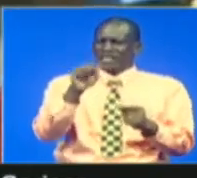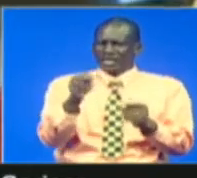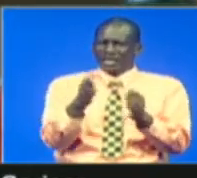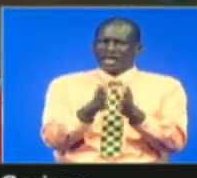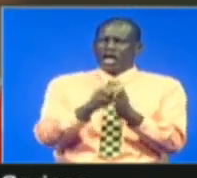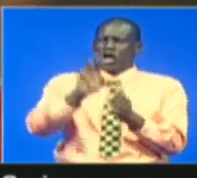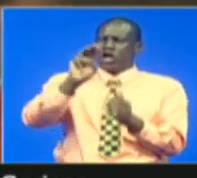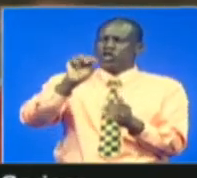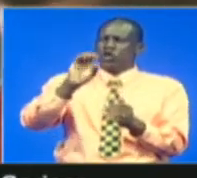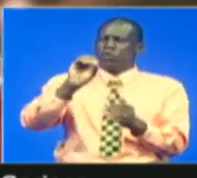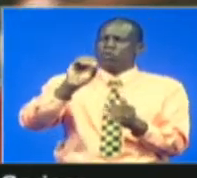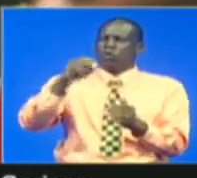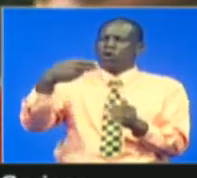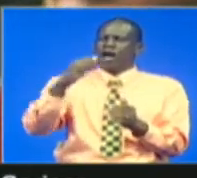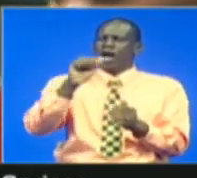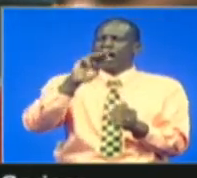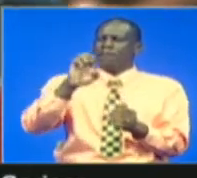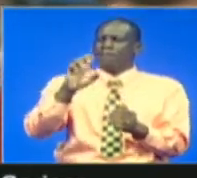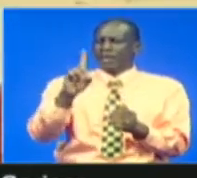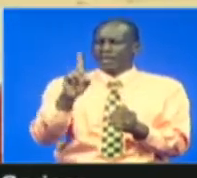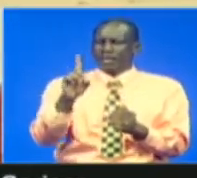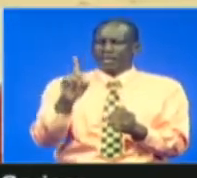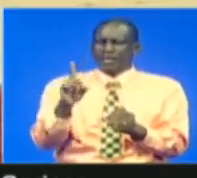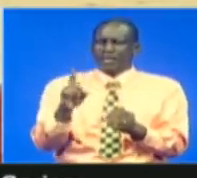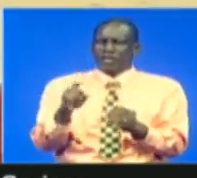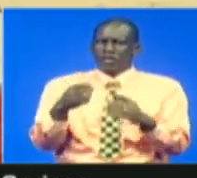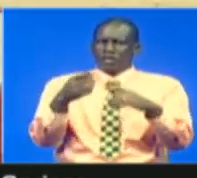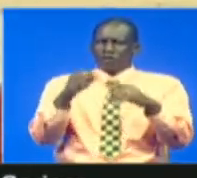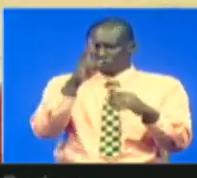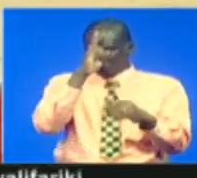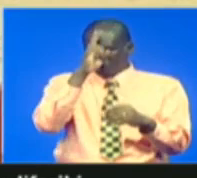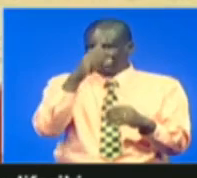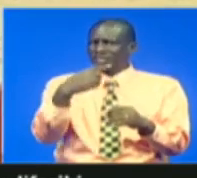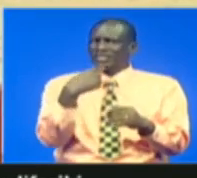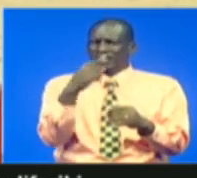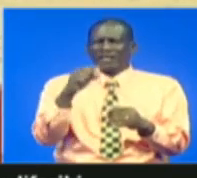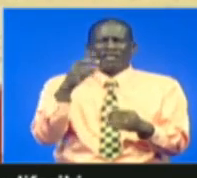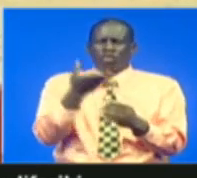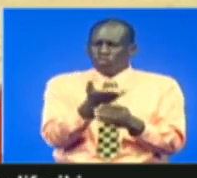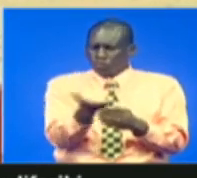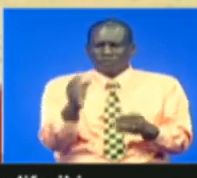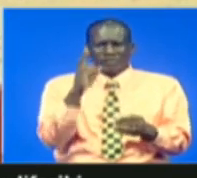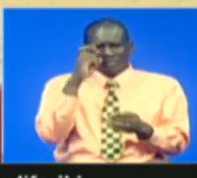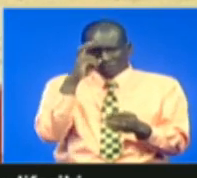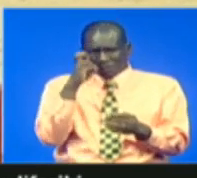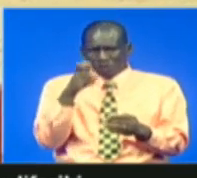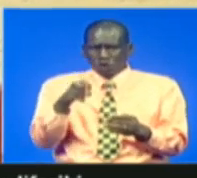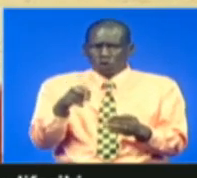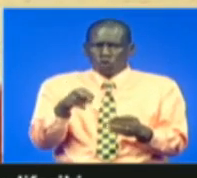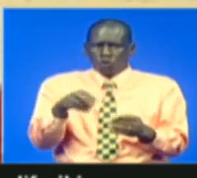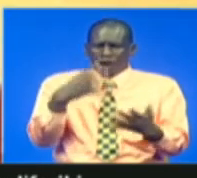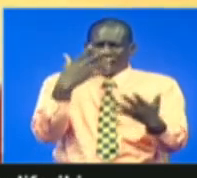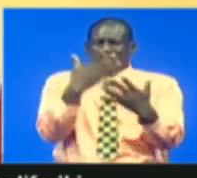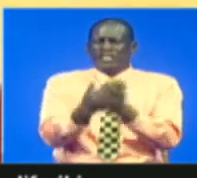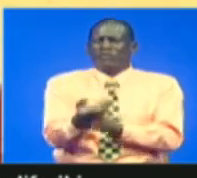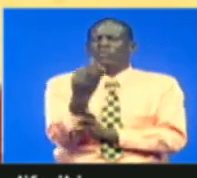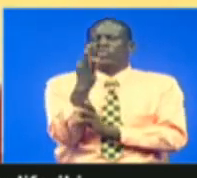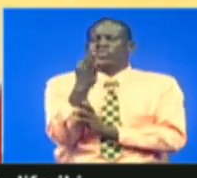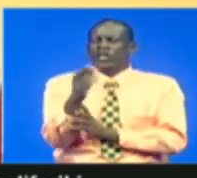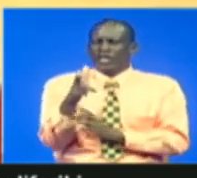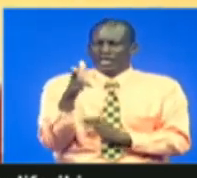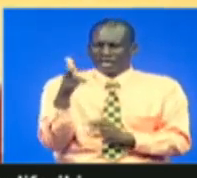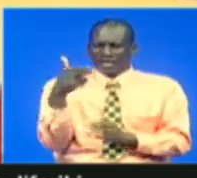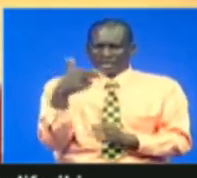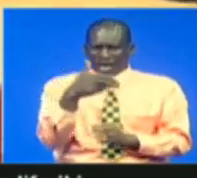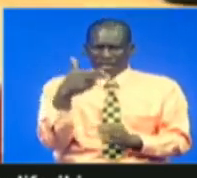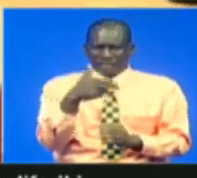Mohamed Abdirahman Abdalla. Kulingana na polisi, washukiwa hao walipatikana na bunduki tatu. Kitengo